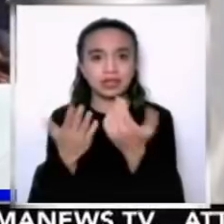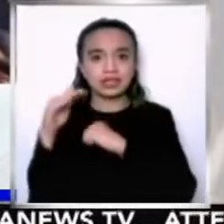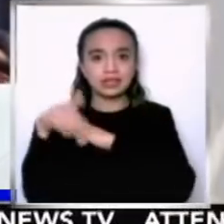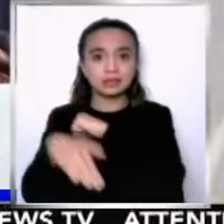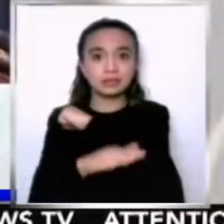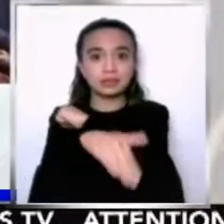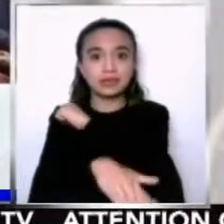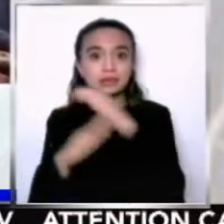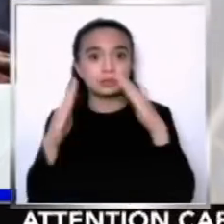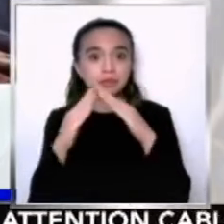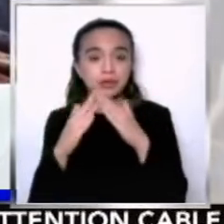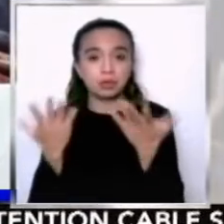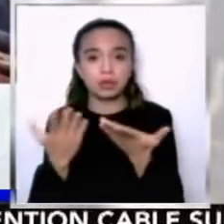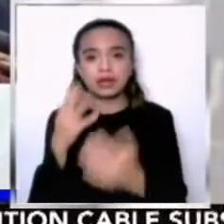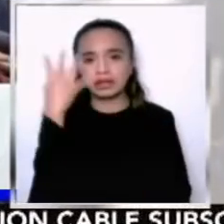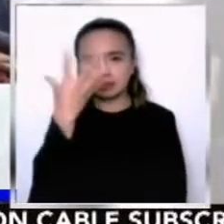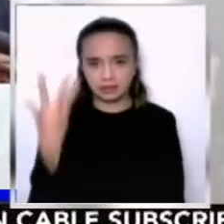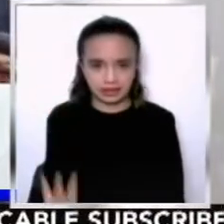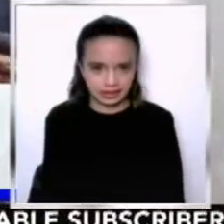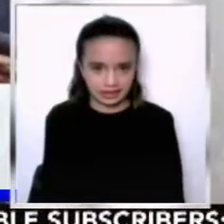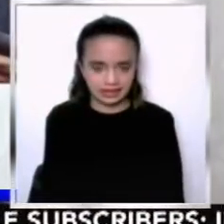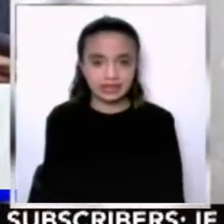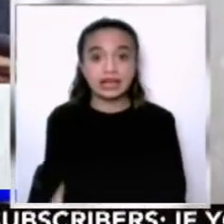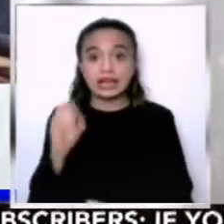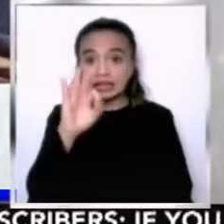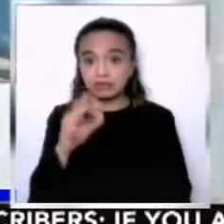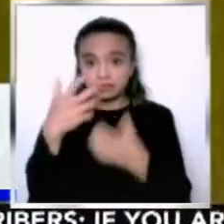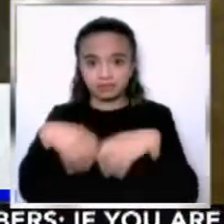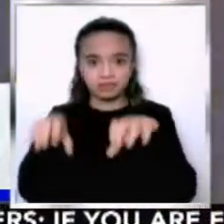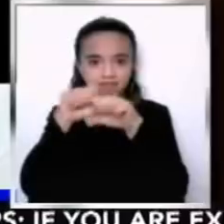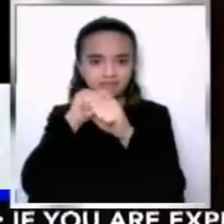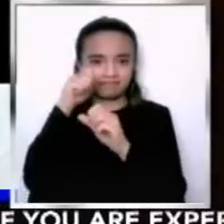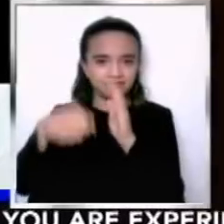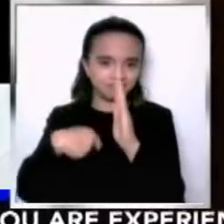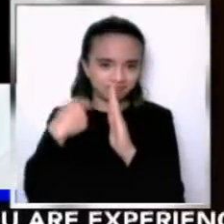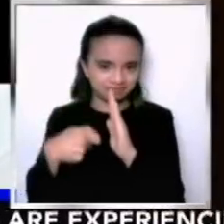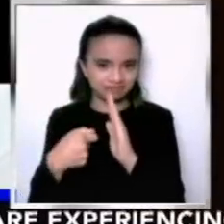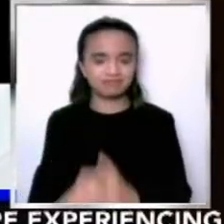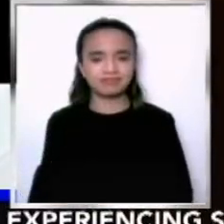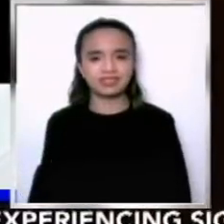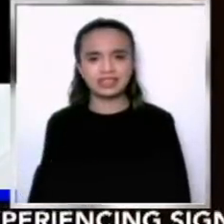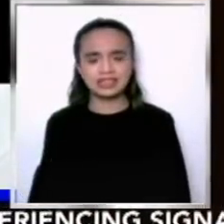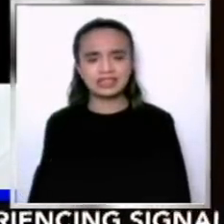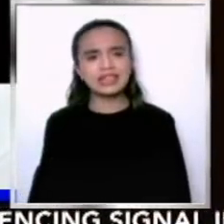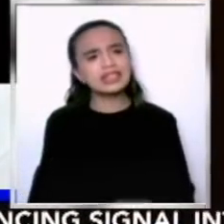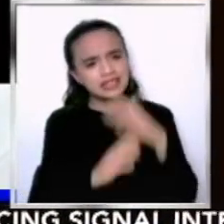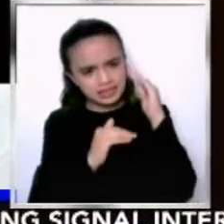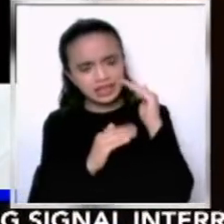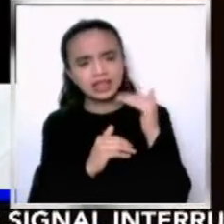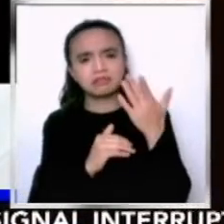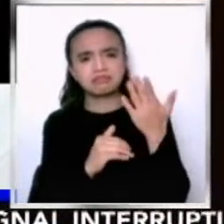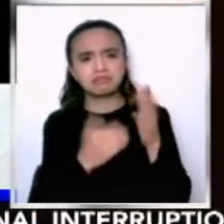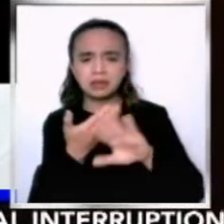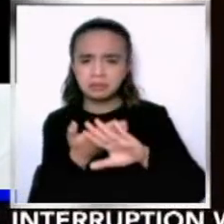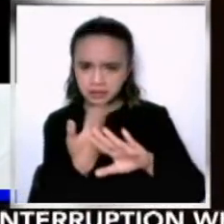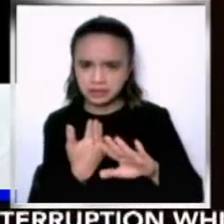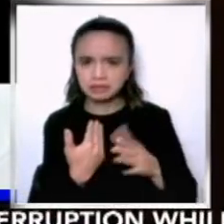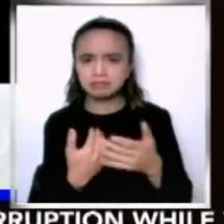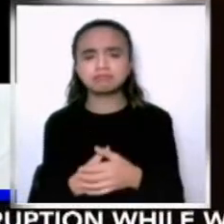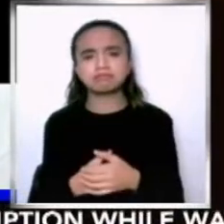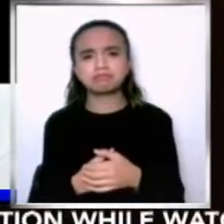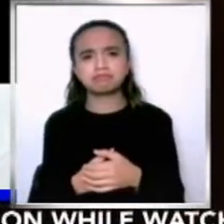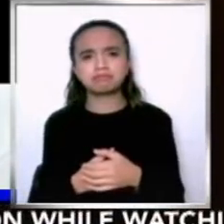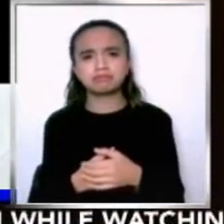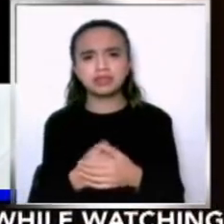Lobo, Batangas pagkatapos ng taping. Sana makabalik yung grupo sa Lobo dahil yun